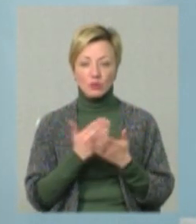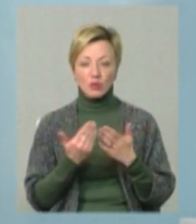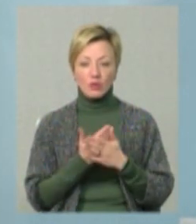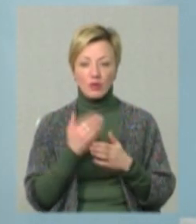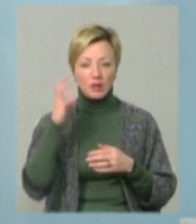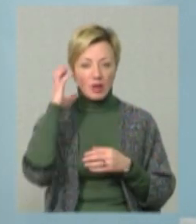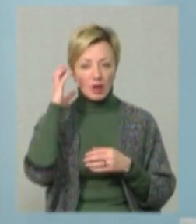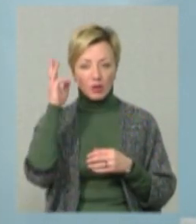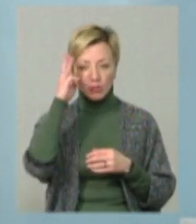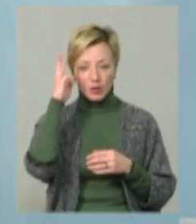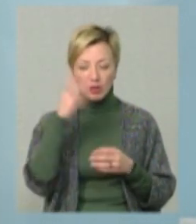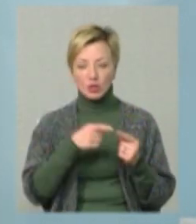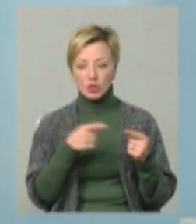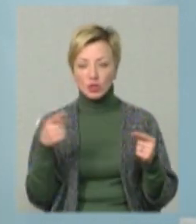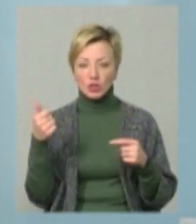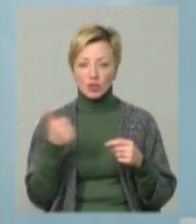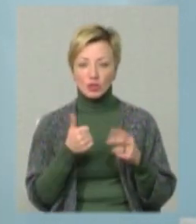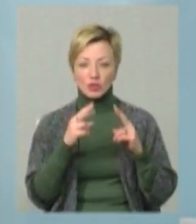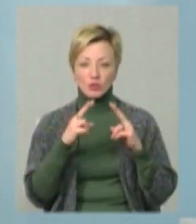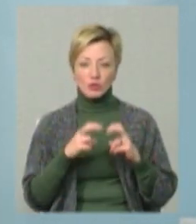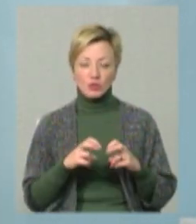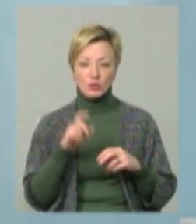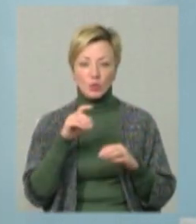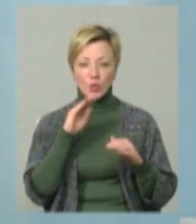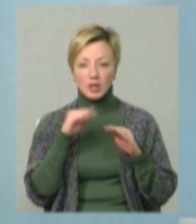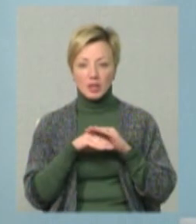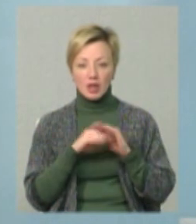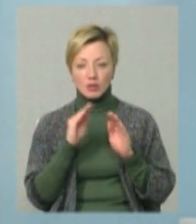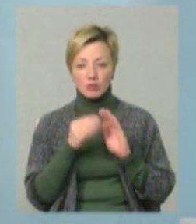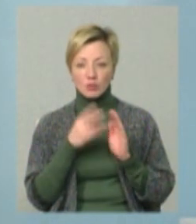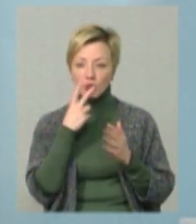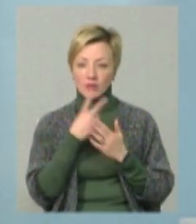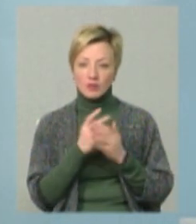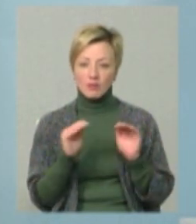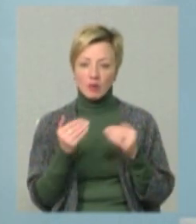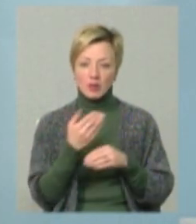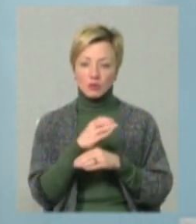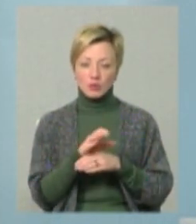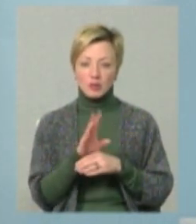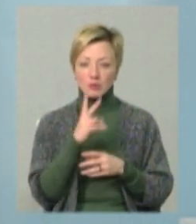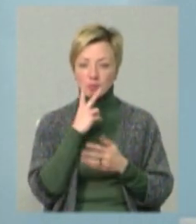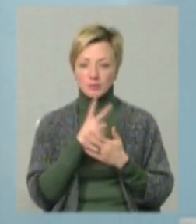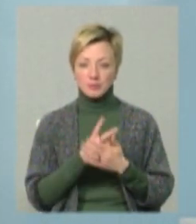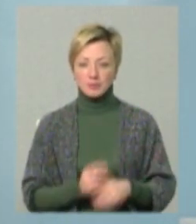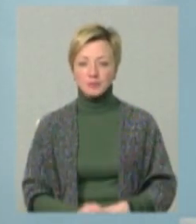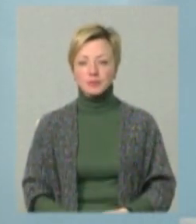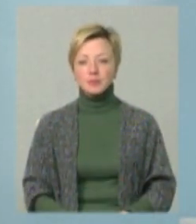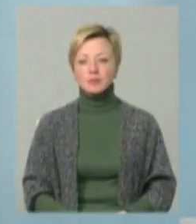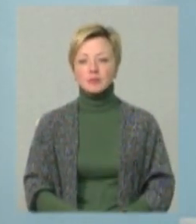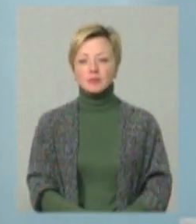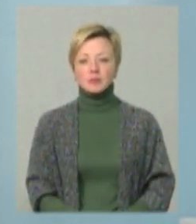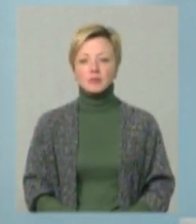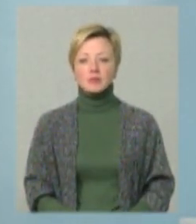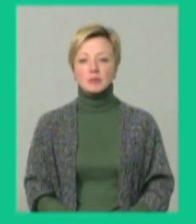Поділля впродовж цього тижня досліджують укриття і сховища. Подивімося фрагмент із матеріалів Михайла